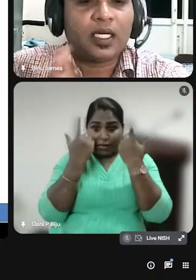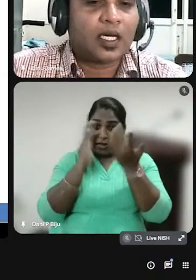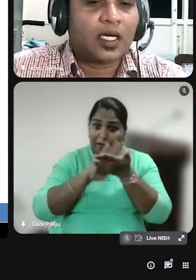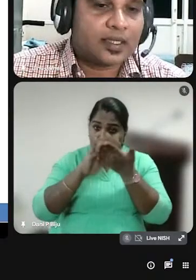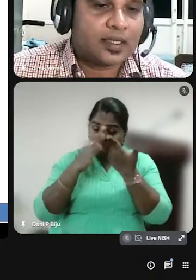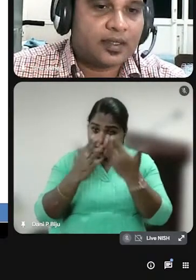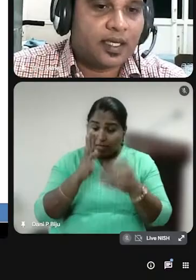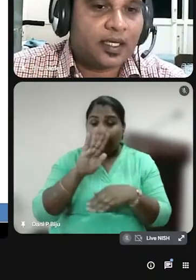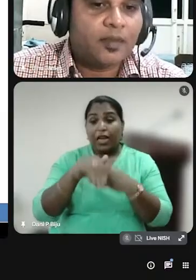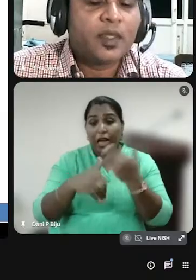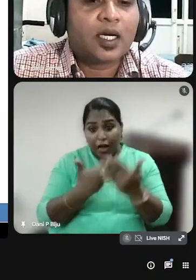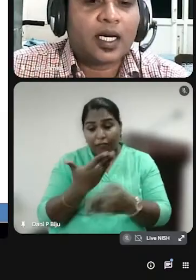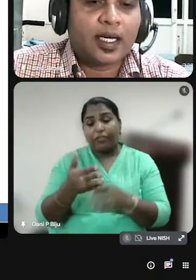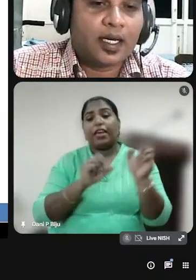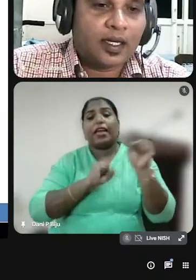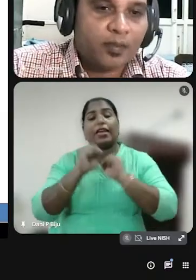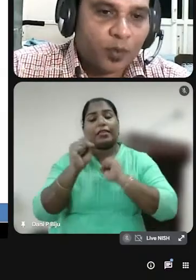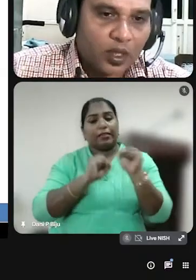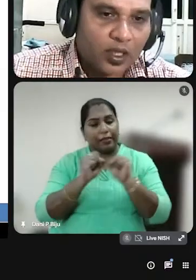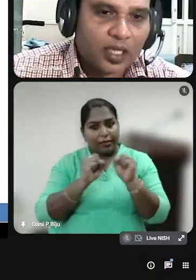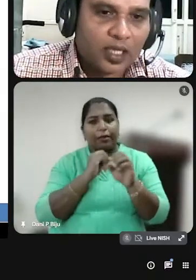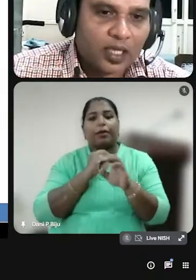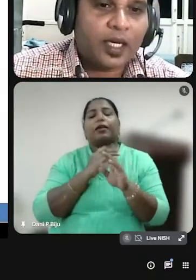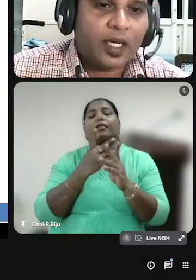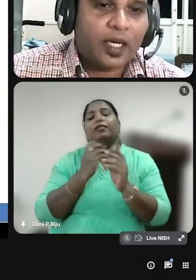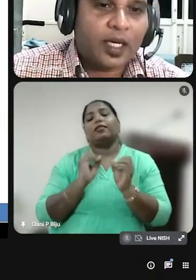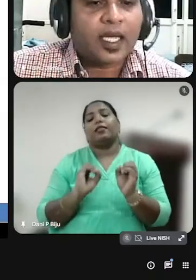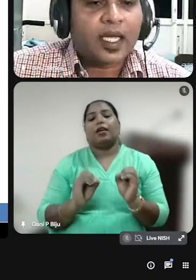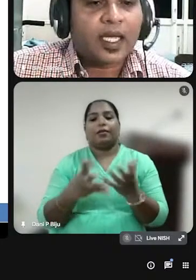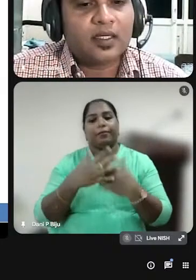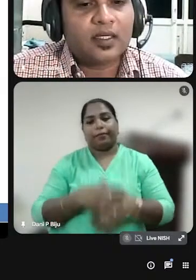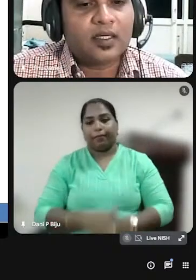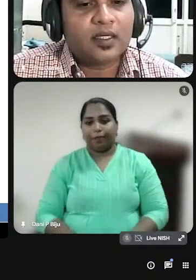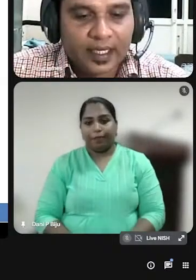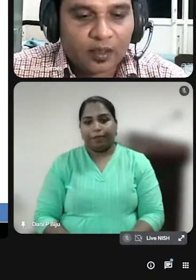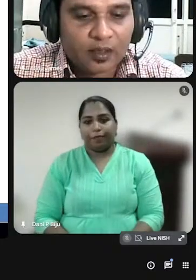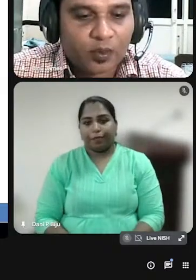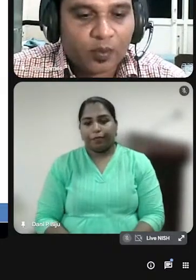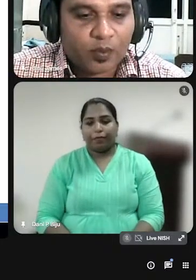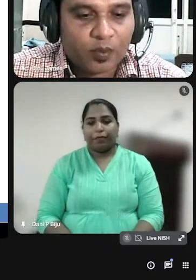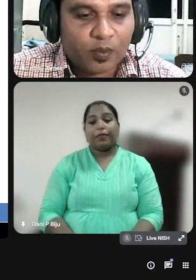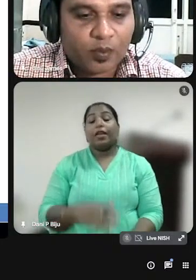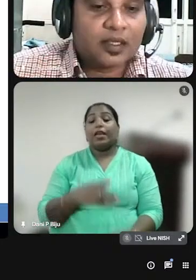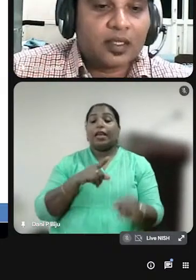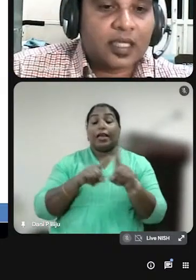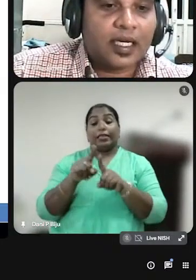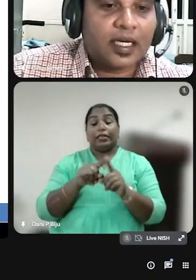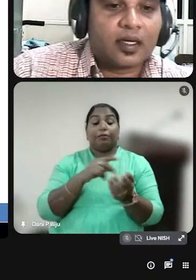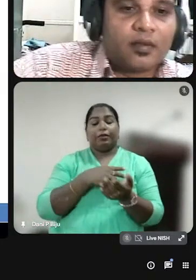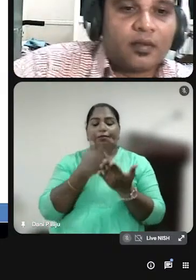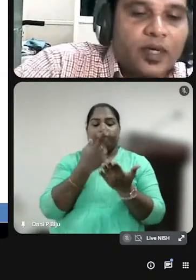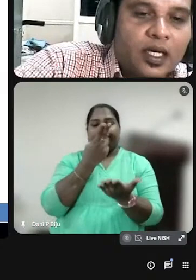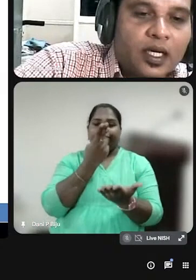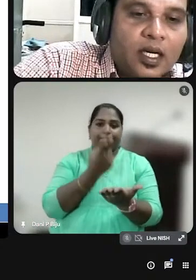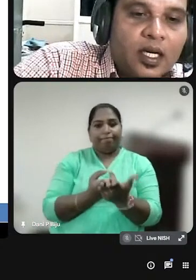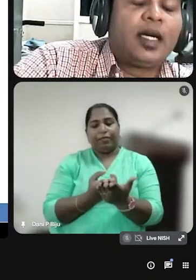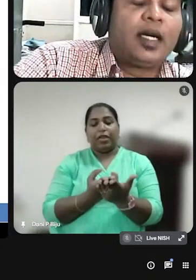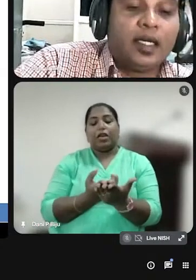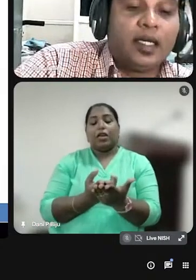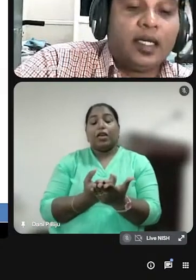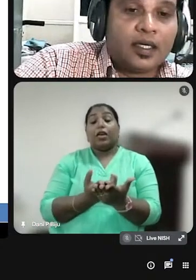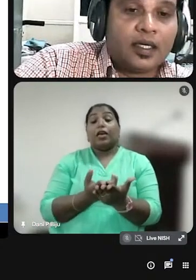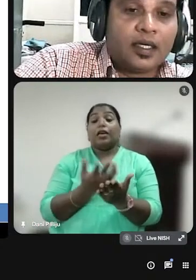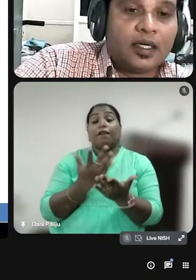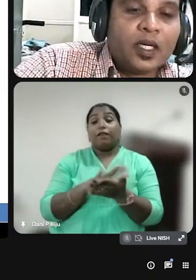ഇതിന്റെ എക്സസൈസിലേക്കും കാര്യങ്ങളിലേക്കും പോകും. അതുപോലെ കിടന്നിട്ട് എണീക്കുമ്പോൾ പെട്ടെന്ന് തലകറക്കം വരിക,